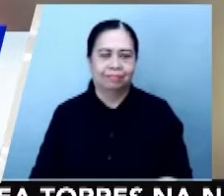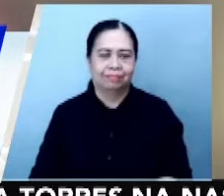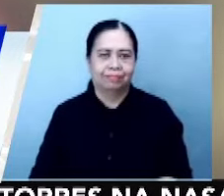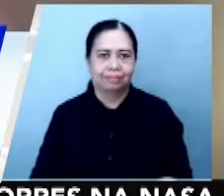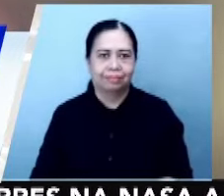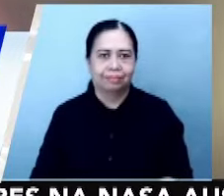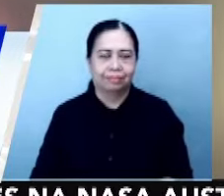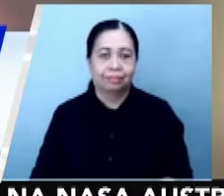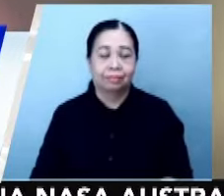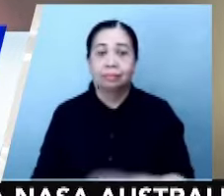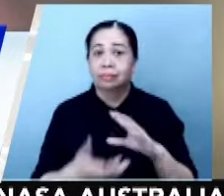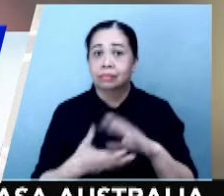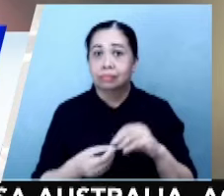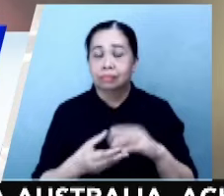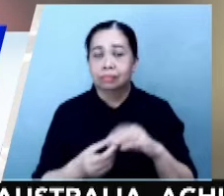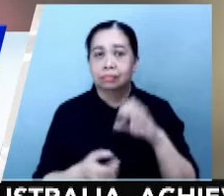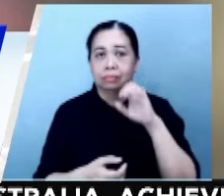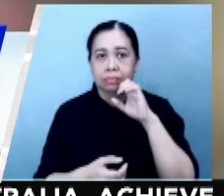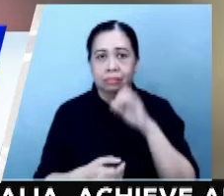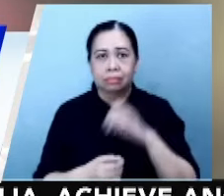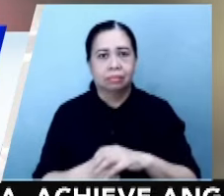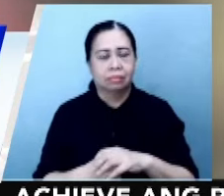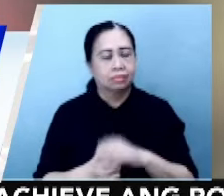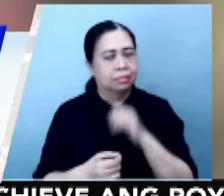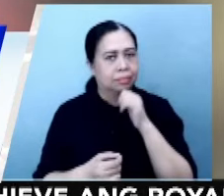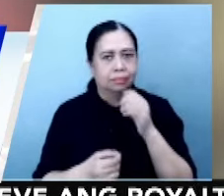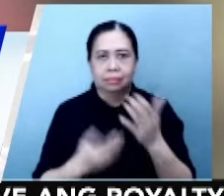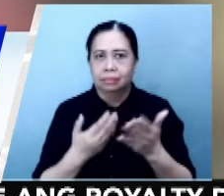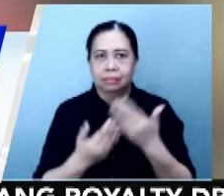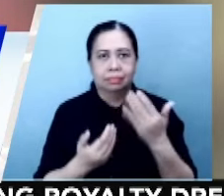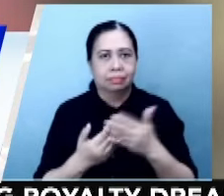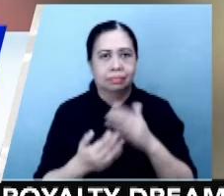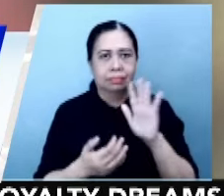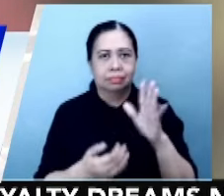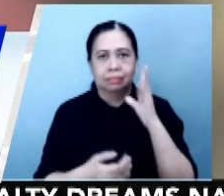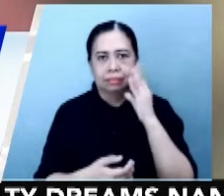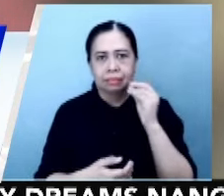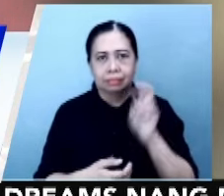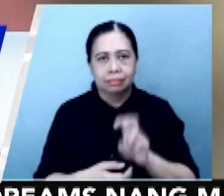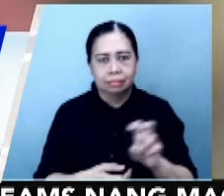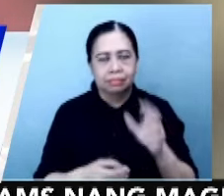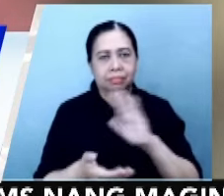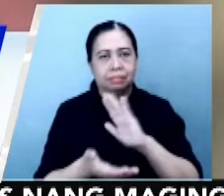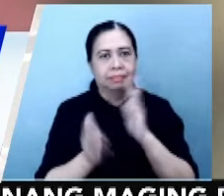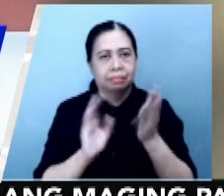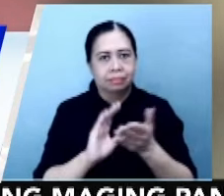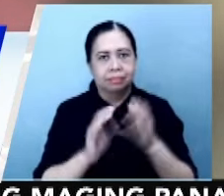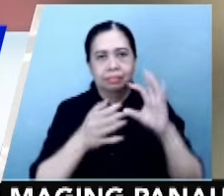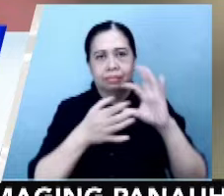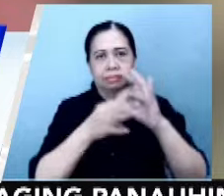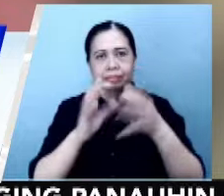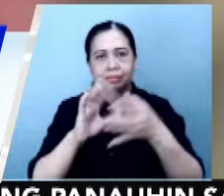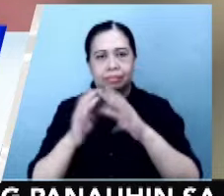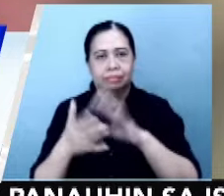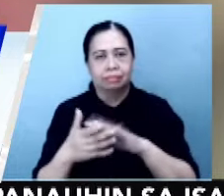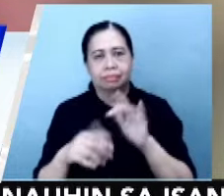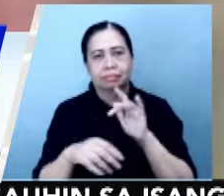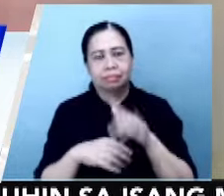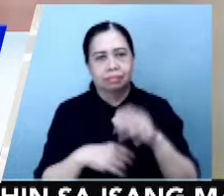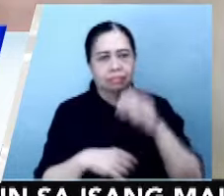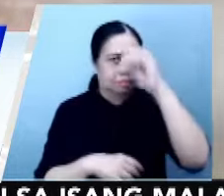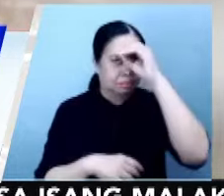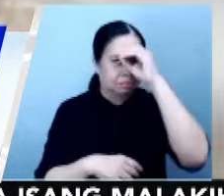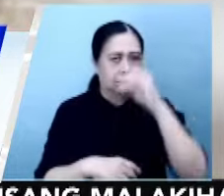Kwento ni Elrin, hindi naging madali ang kanyang journey bago naging Olympian. Maaga siyang naulila sa